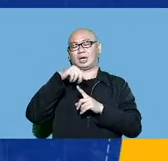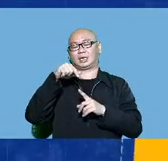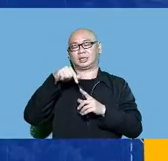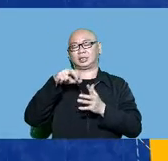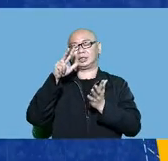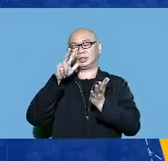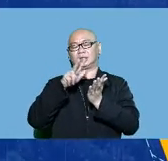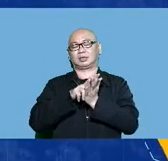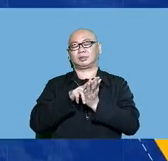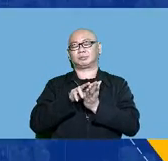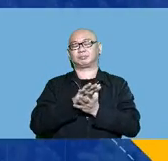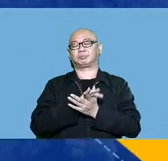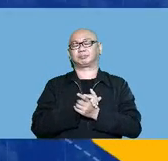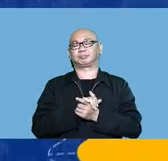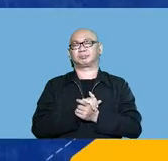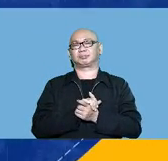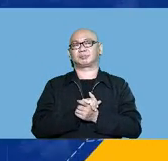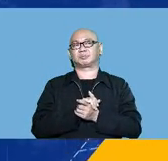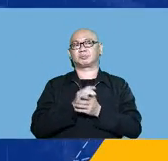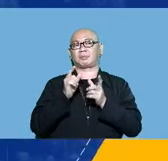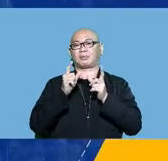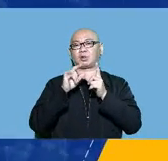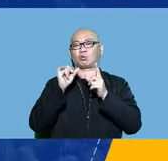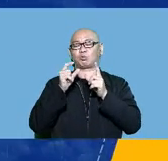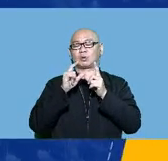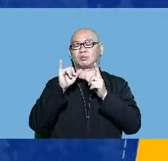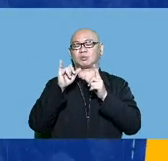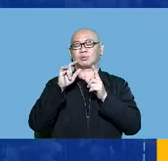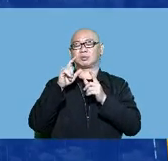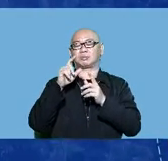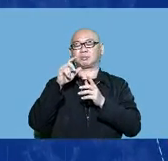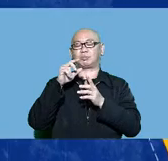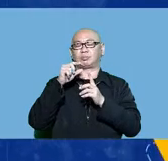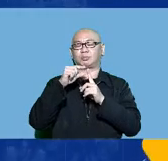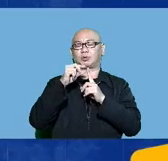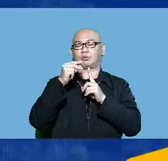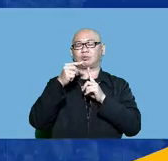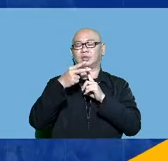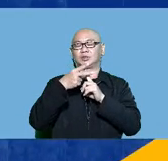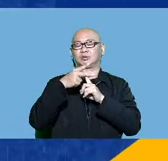Profesor Dr. Wiwis Naini, beliau adalah profesor yang